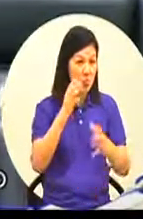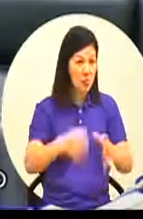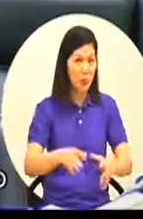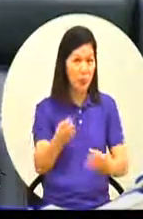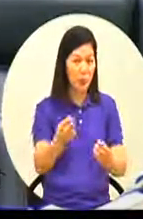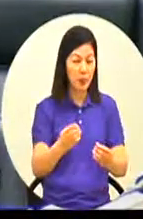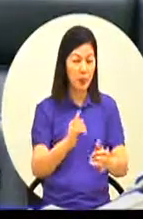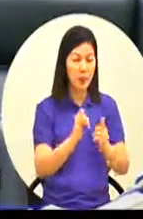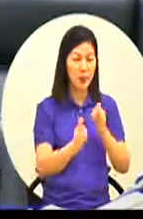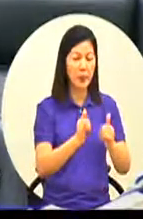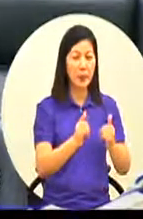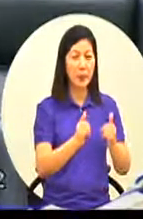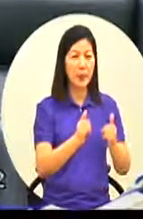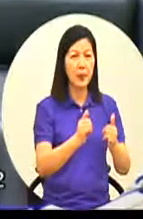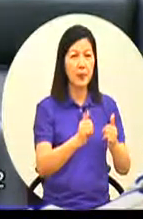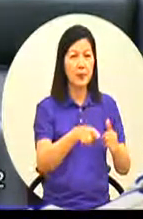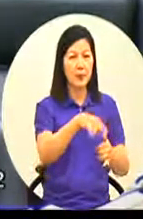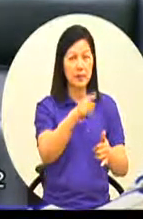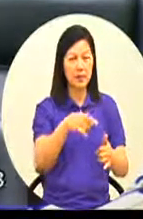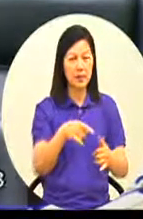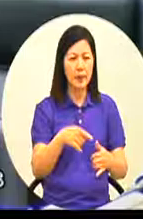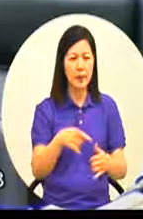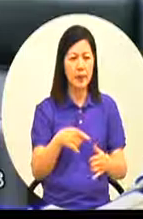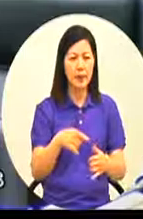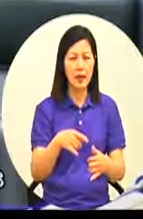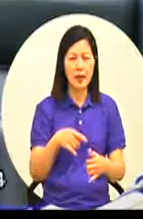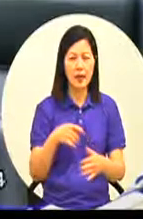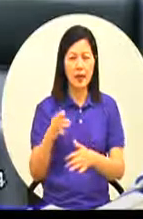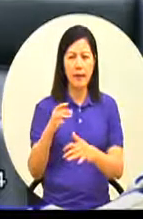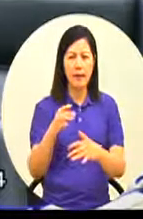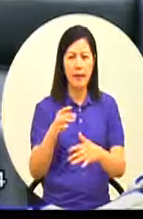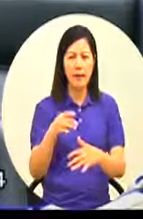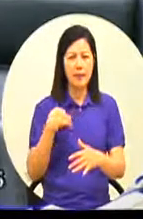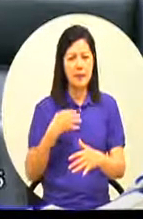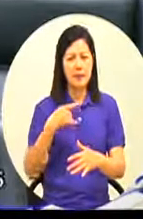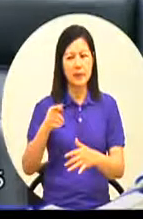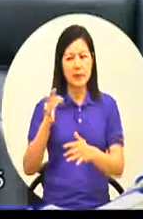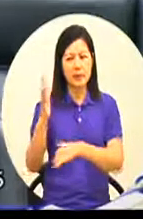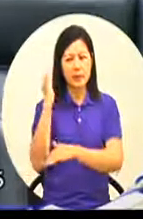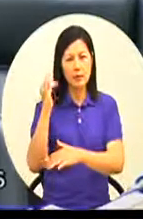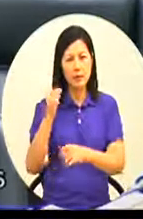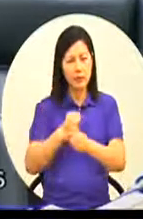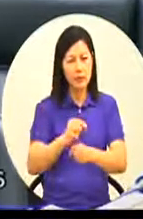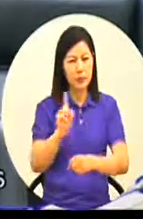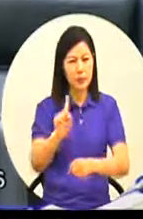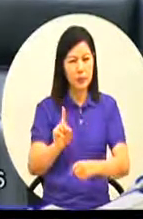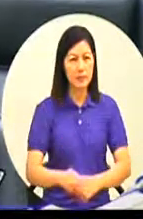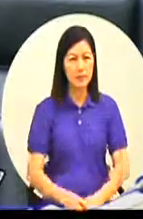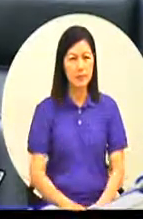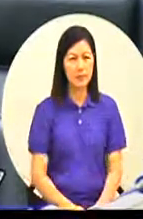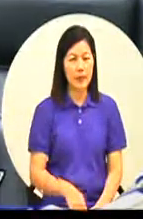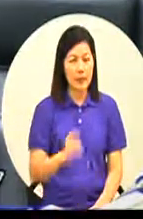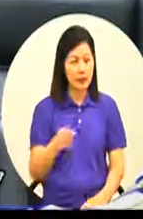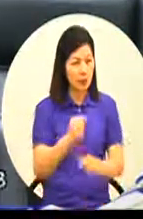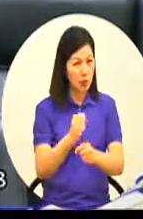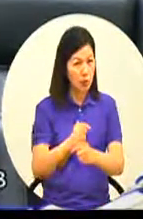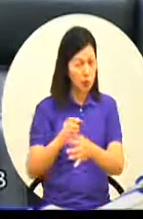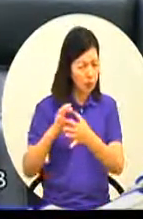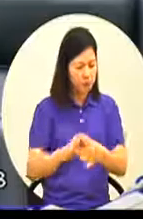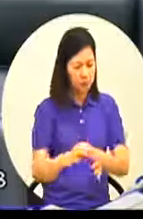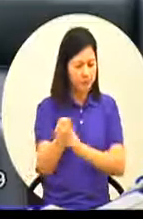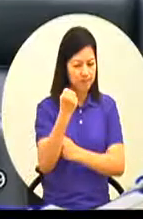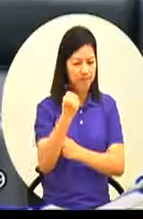里民唔知影到底按政府你做啥会嘛？啊，所以拜托局长哈，针对这个部分哦，这个业务还是要继续加强。 好，